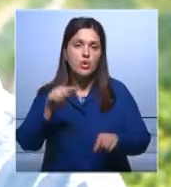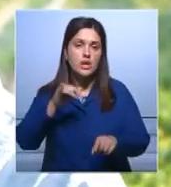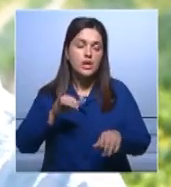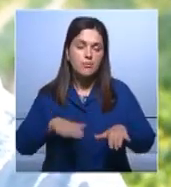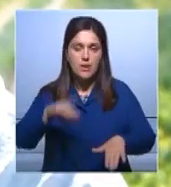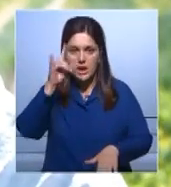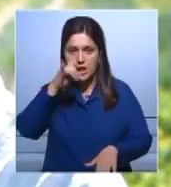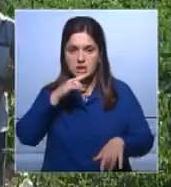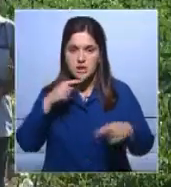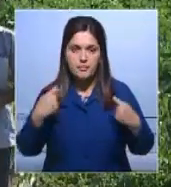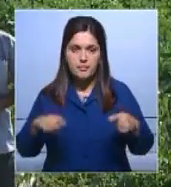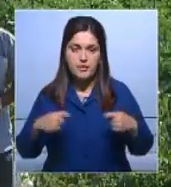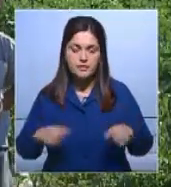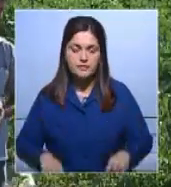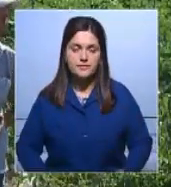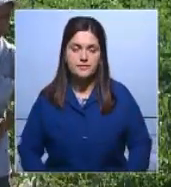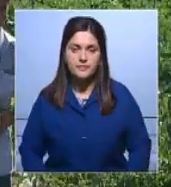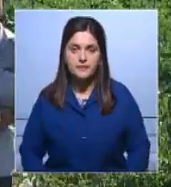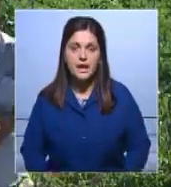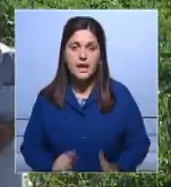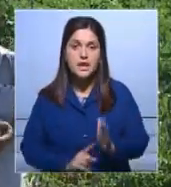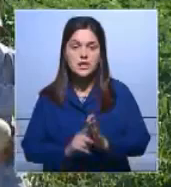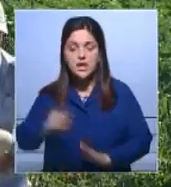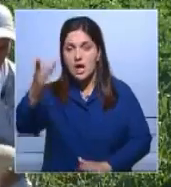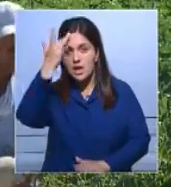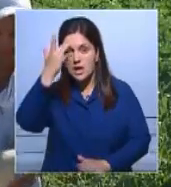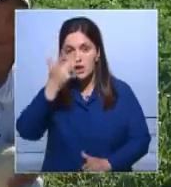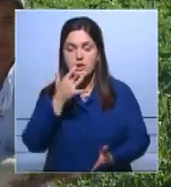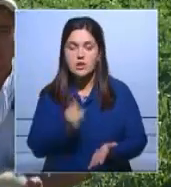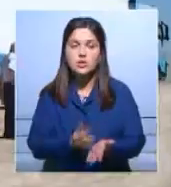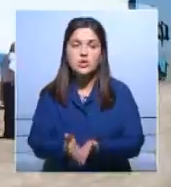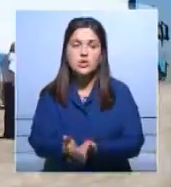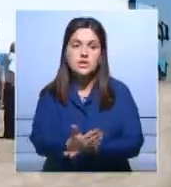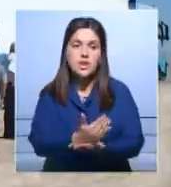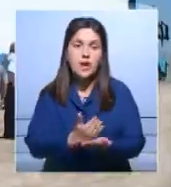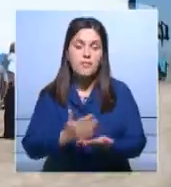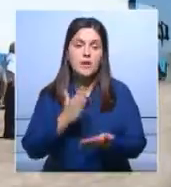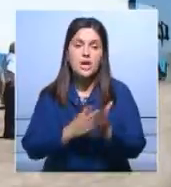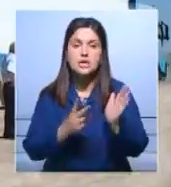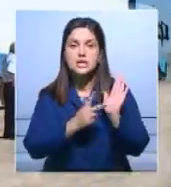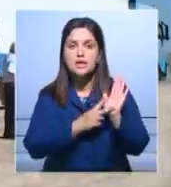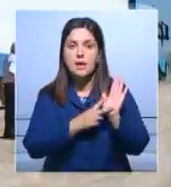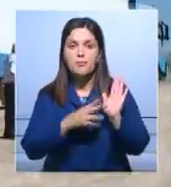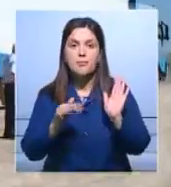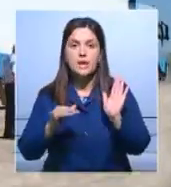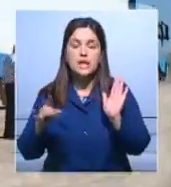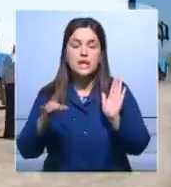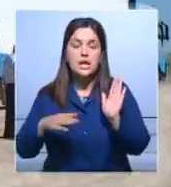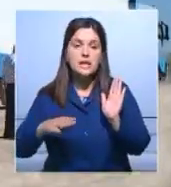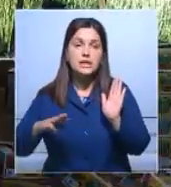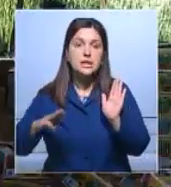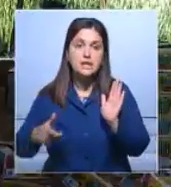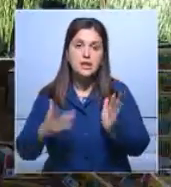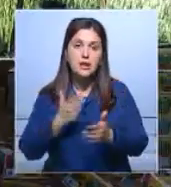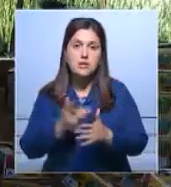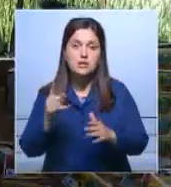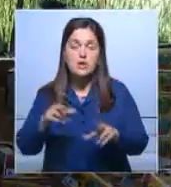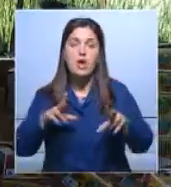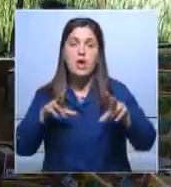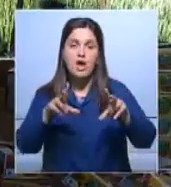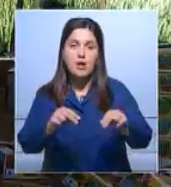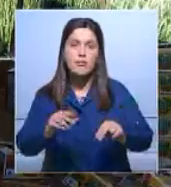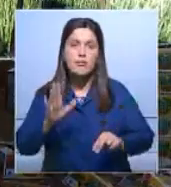и возим. С начала лета с этих полей собрали продукцию более чем на 7 миллиардов тенге. Дихкани обещают устроить